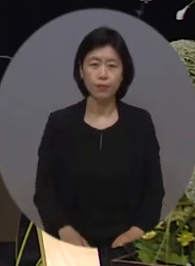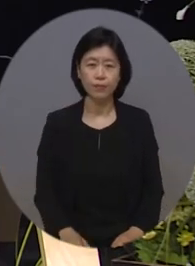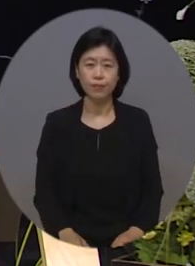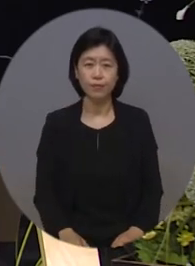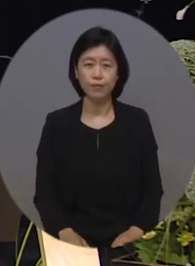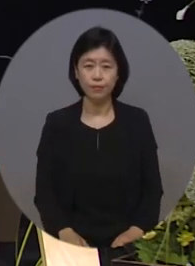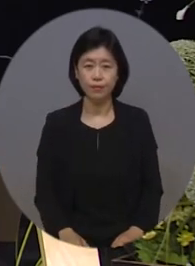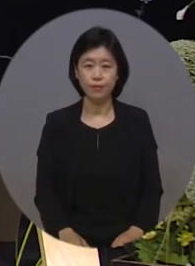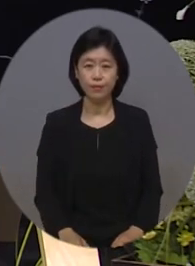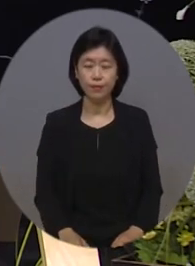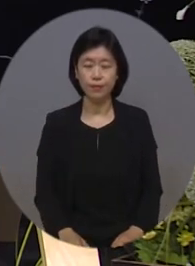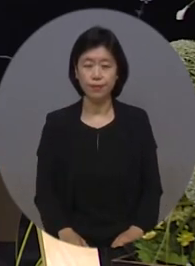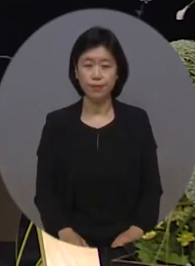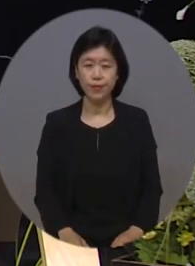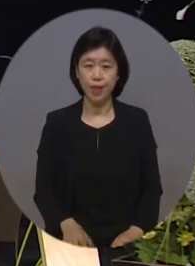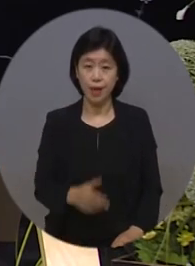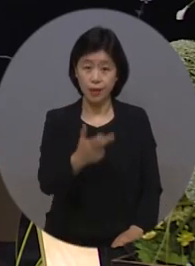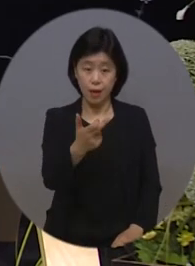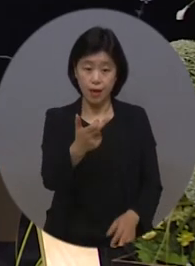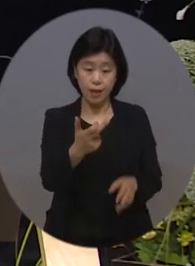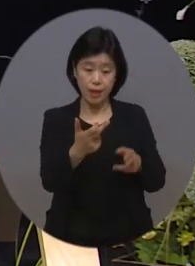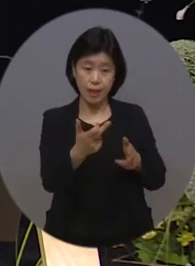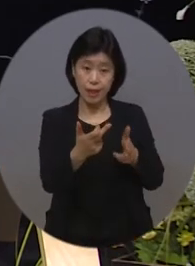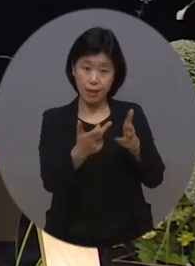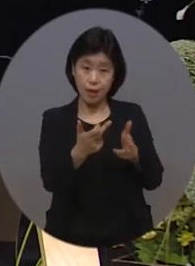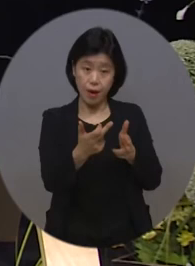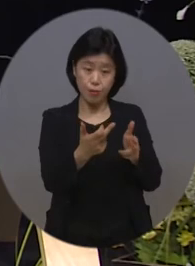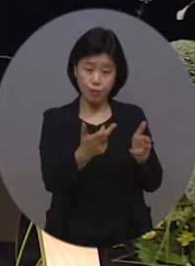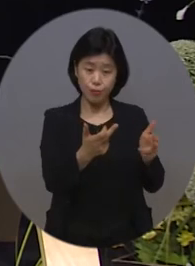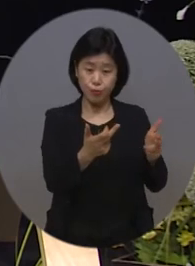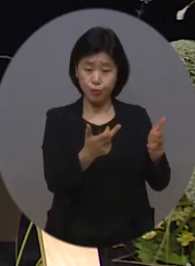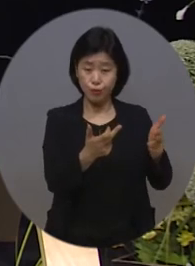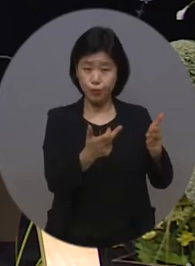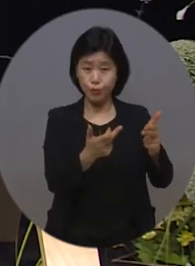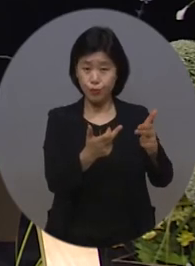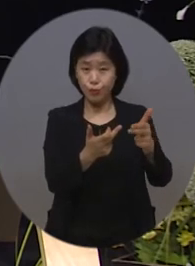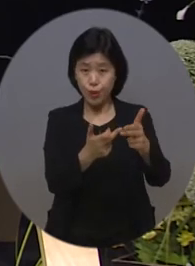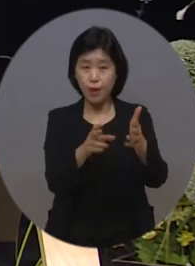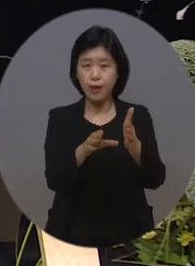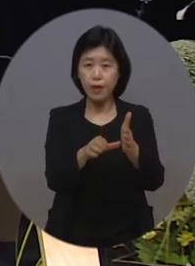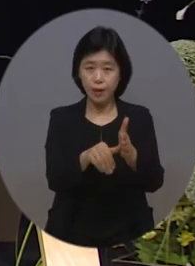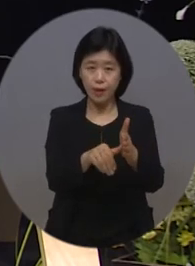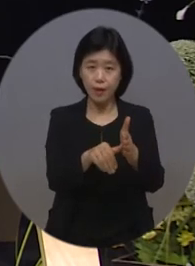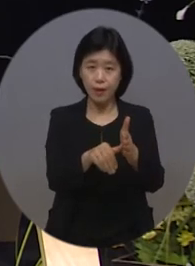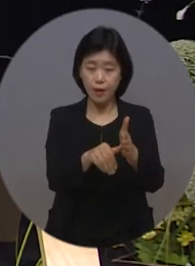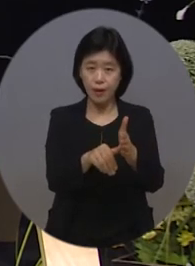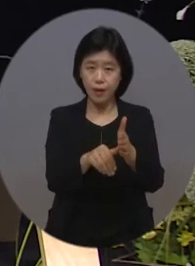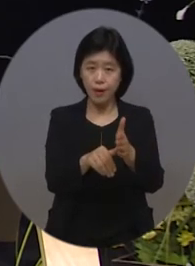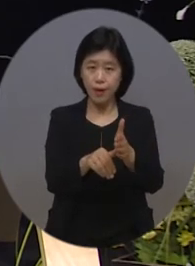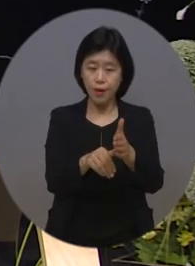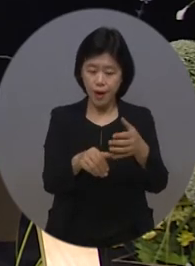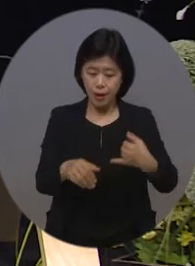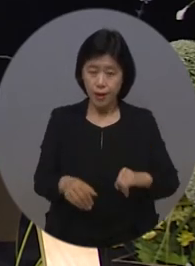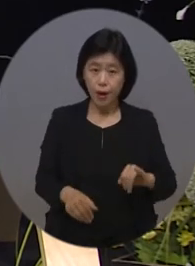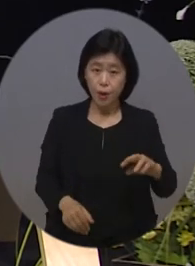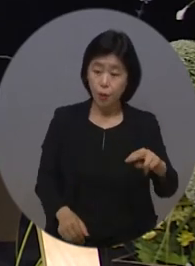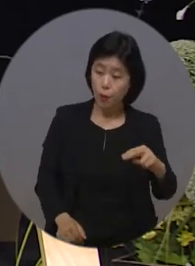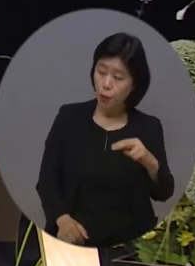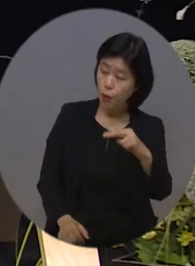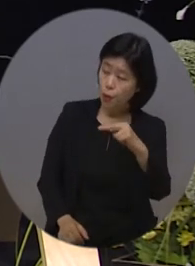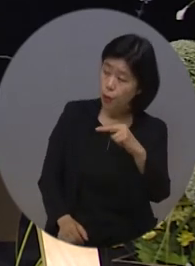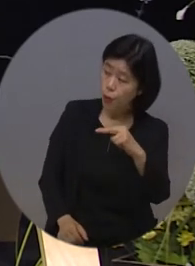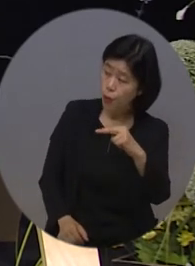이윽고 기차가 산 모래를 돌 때 고개를 뒤쪽으로 쭉 뺀 처녀의 눈에 고개를 앞쪽으로 쭉